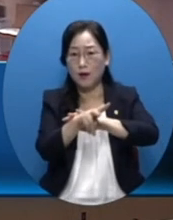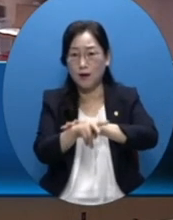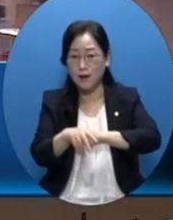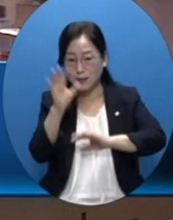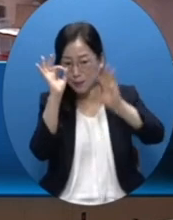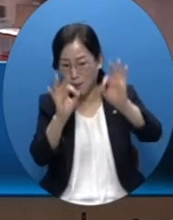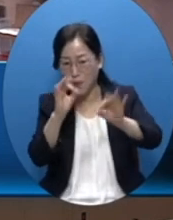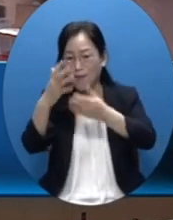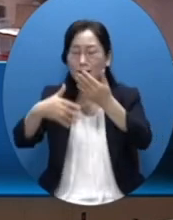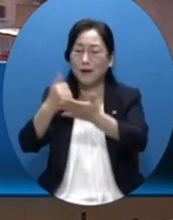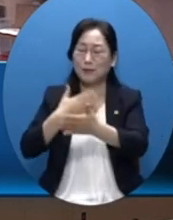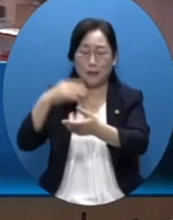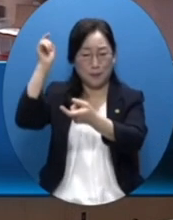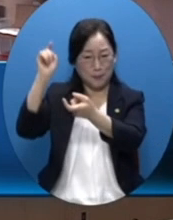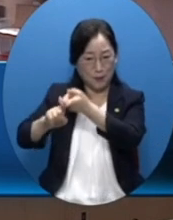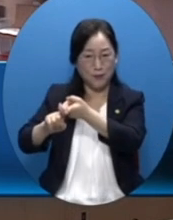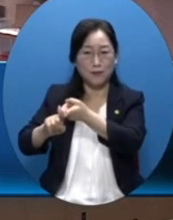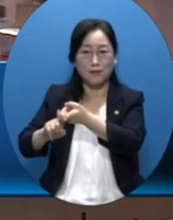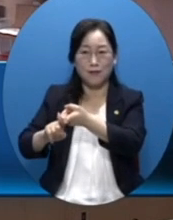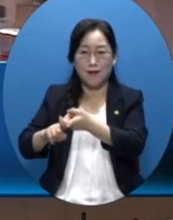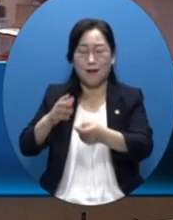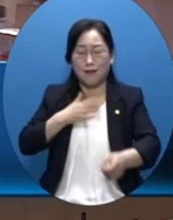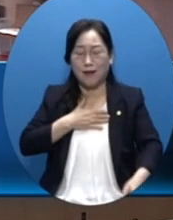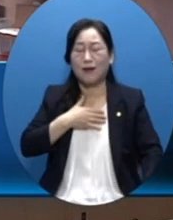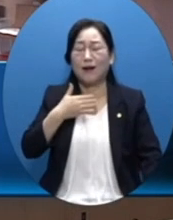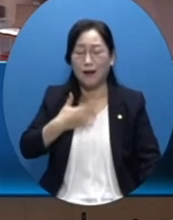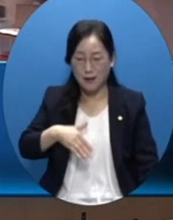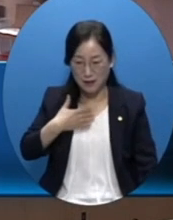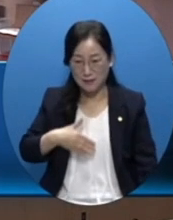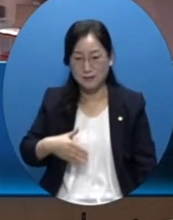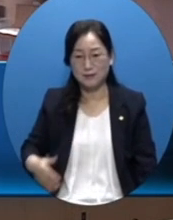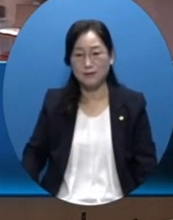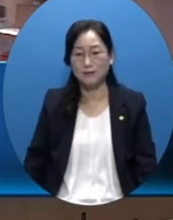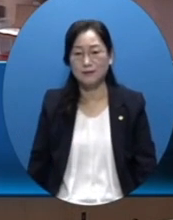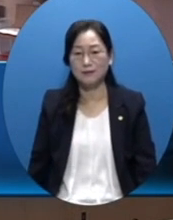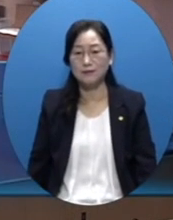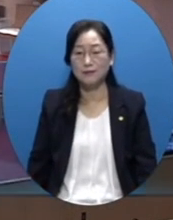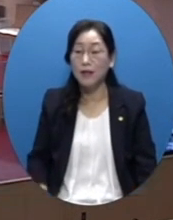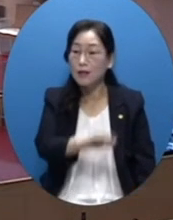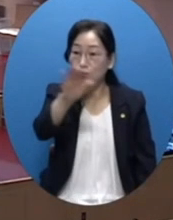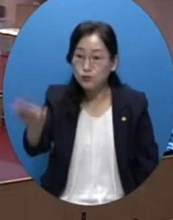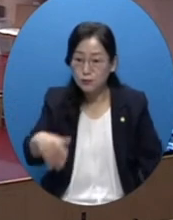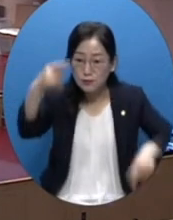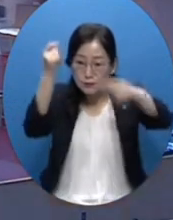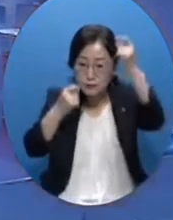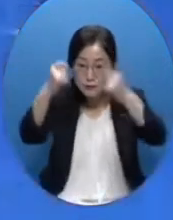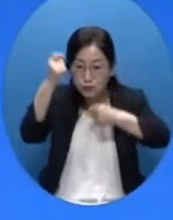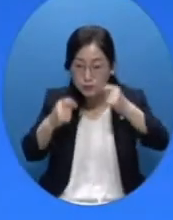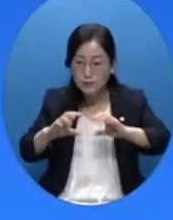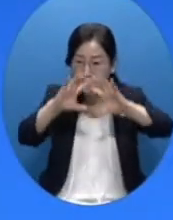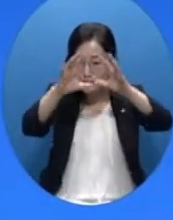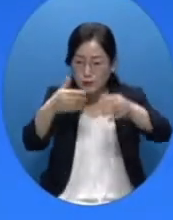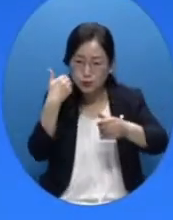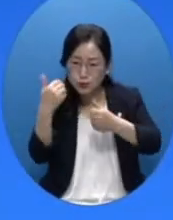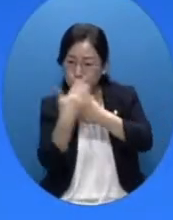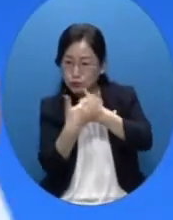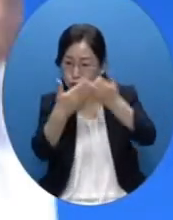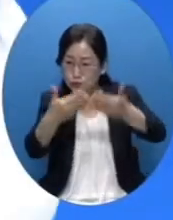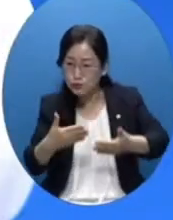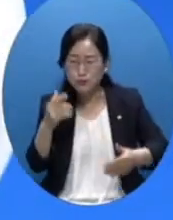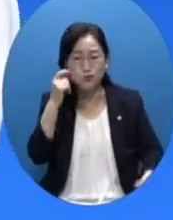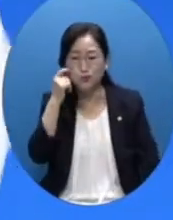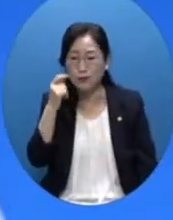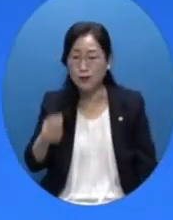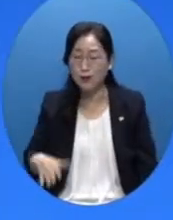하나님의 내편 의심을 내가 아니다 우리의 슬픔을 세상에 의뢰해 지 못합니다 우리의